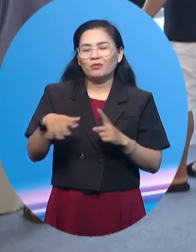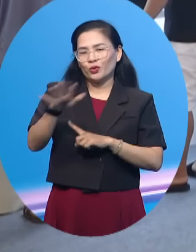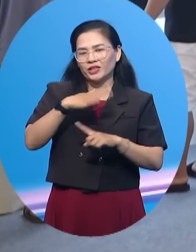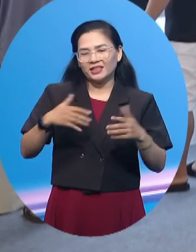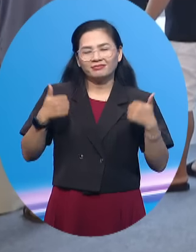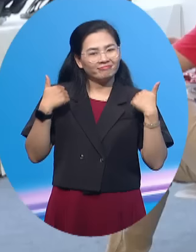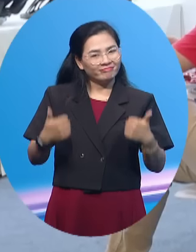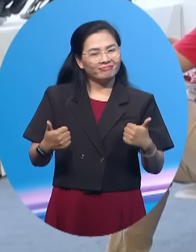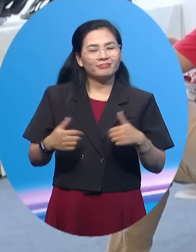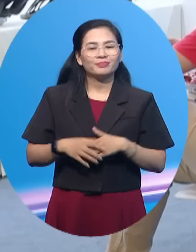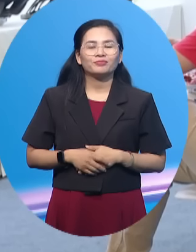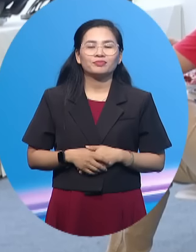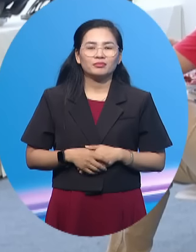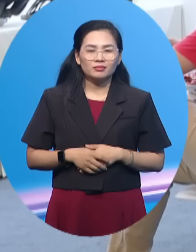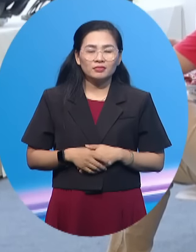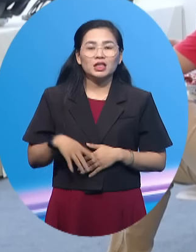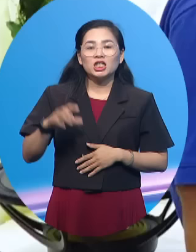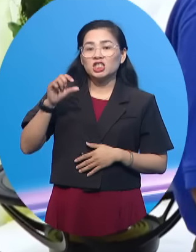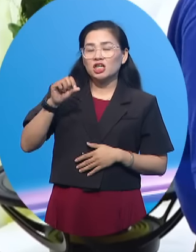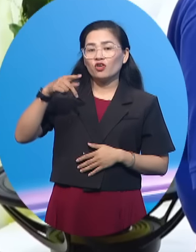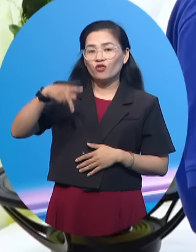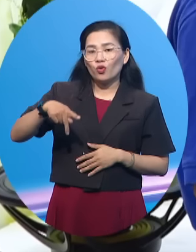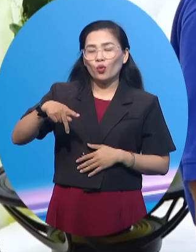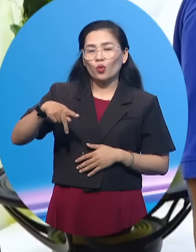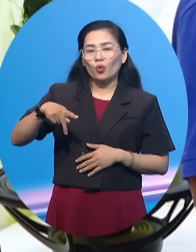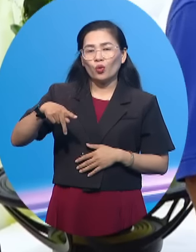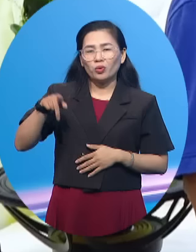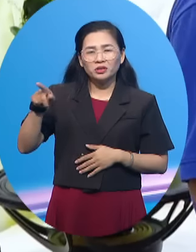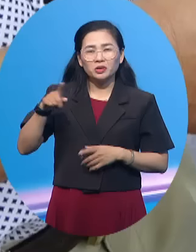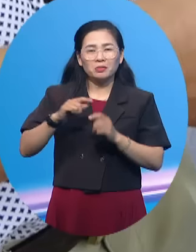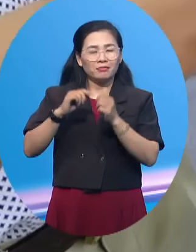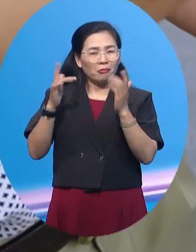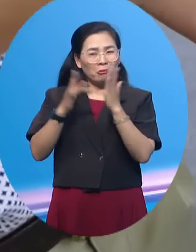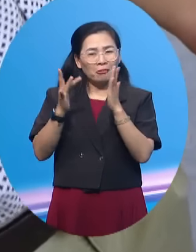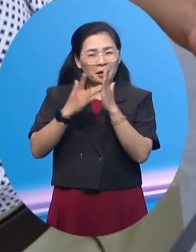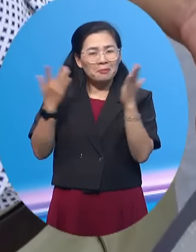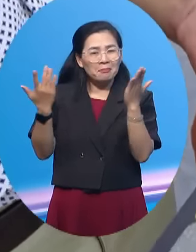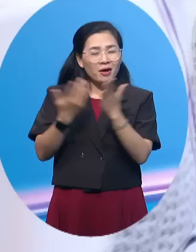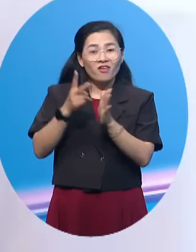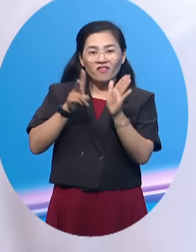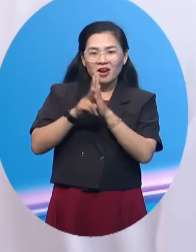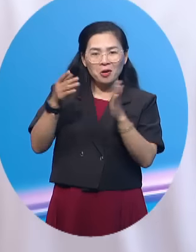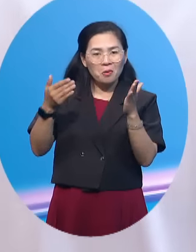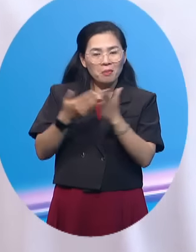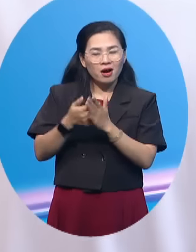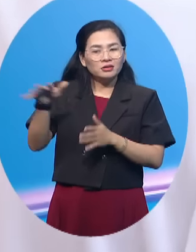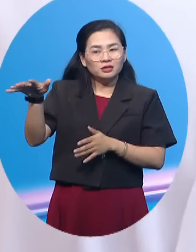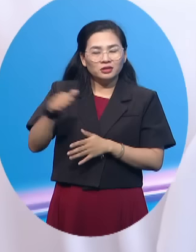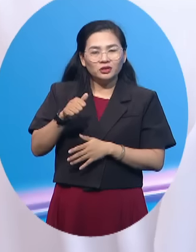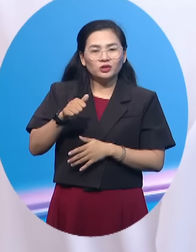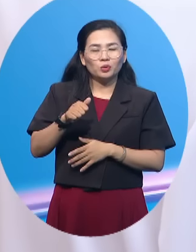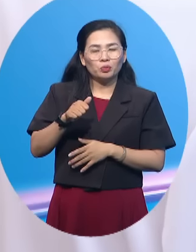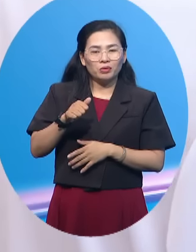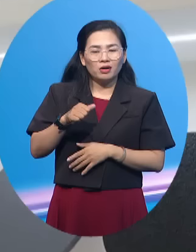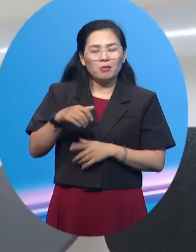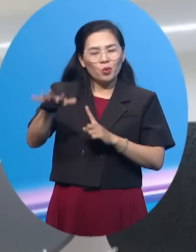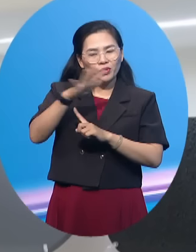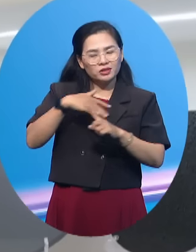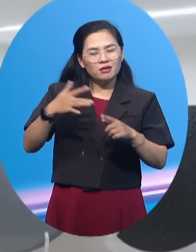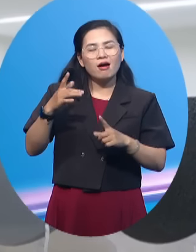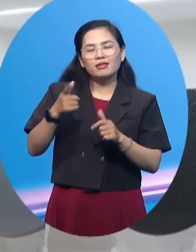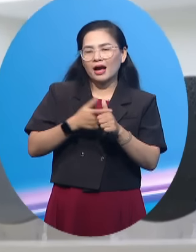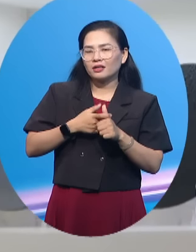Sơn phủ thùng loa Bejica kỳ vọng là biểu tượng của sự đổi mới và tiến bộ trong công nghệ vật liệu với cam kết sử dụng các thành phần thân thiện với môi